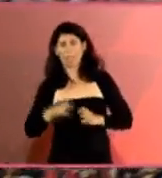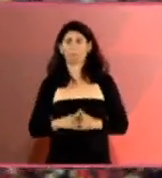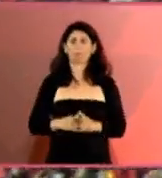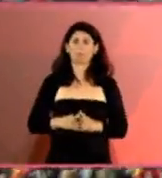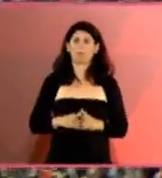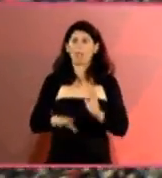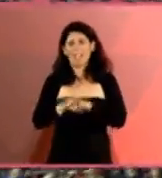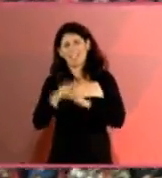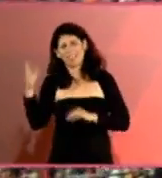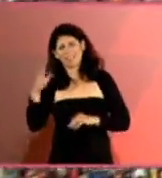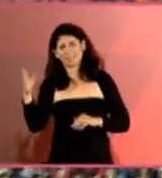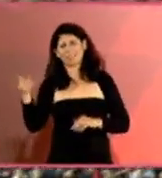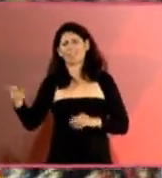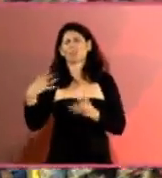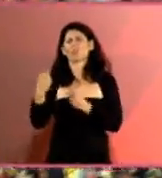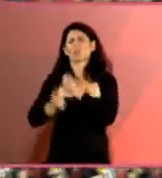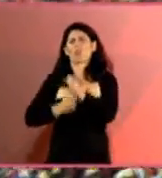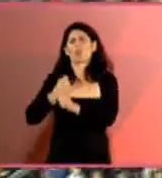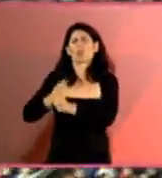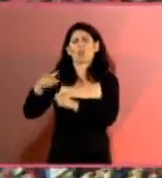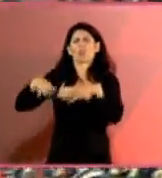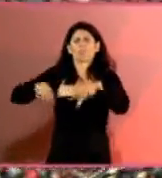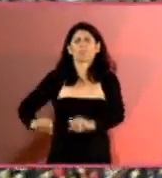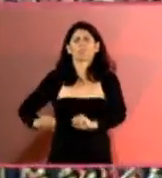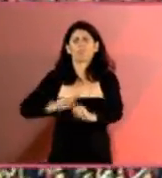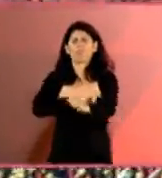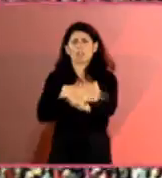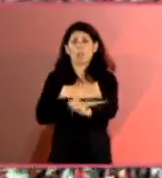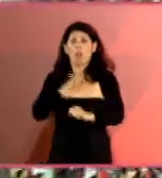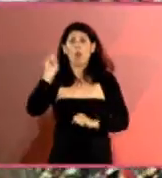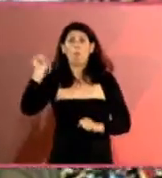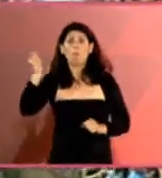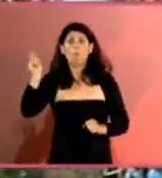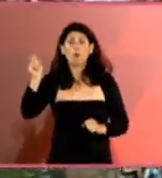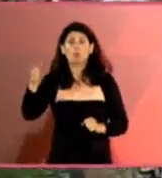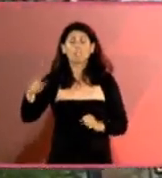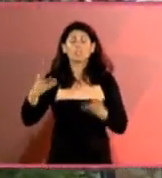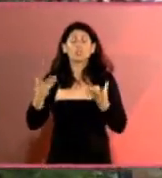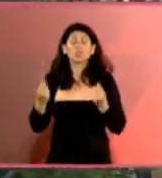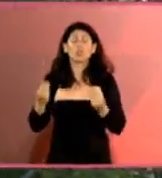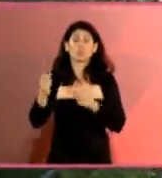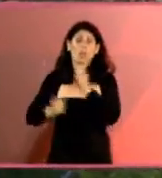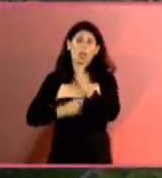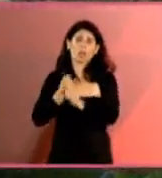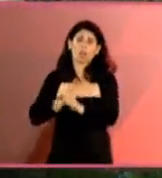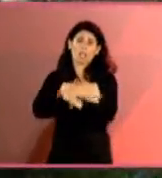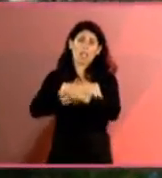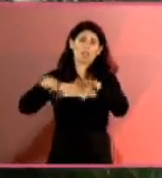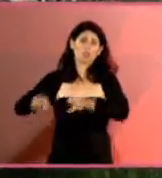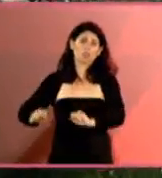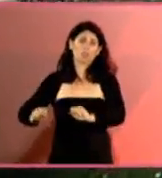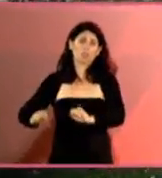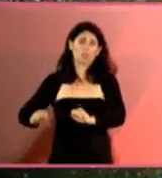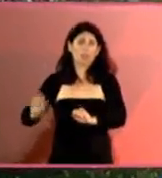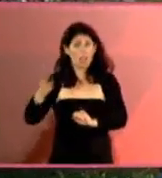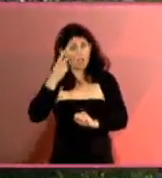δεξιά ήταν τόσα χρόνια στην εξουσία. Οι πολιτικές της ήταν τόσα χρόνια στην εξουσία.